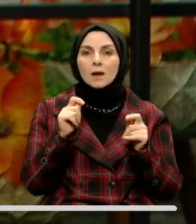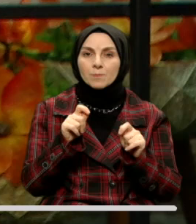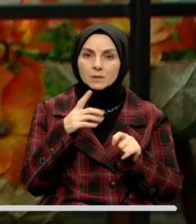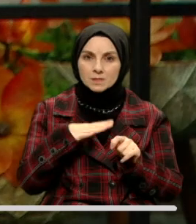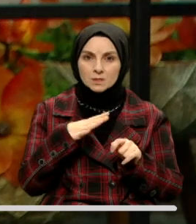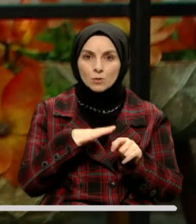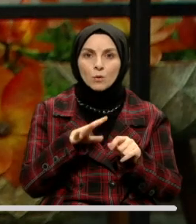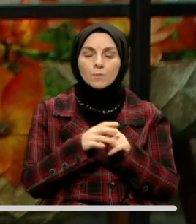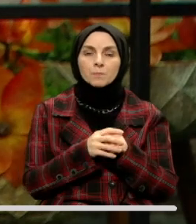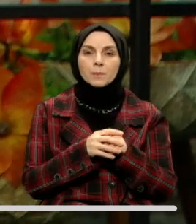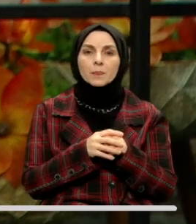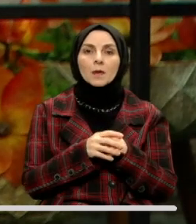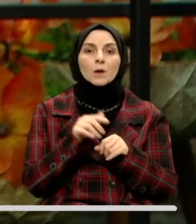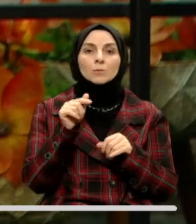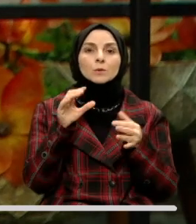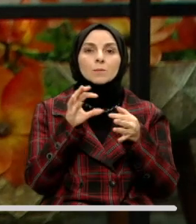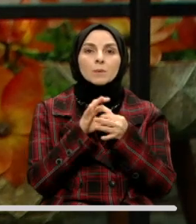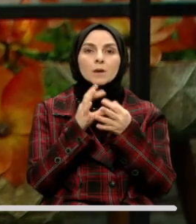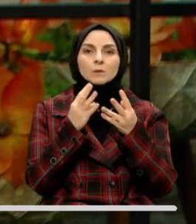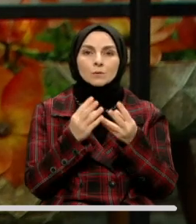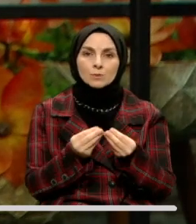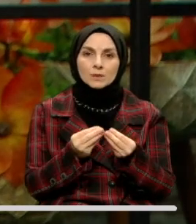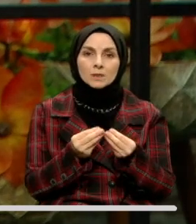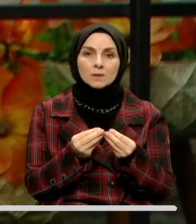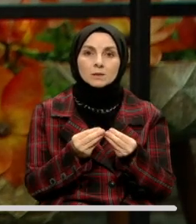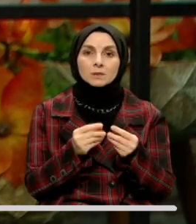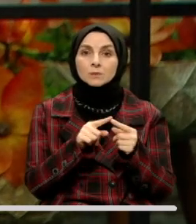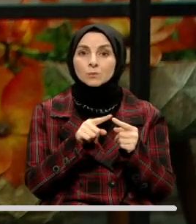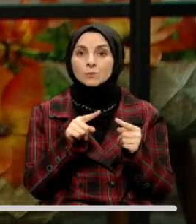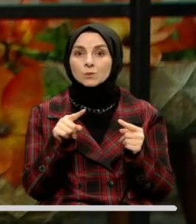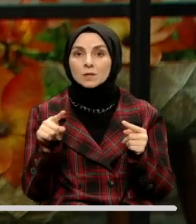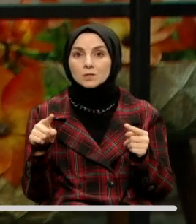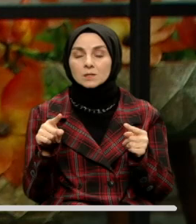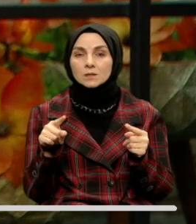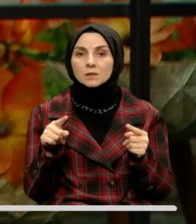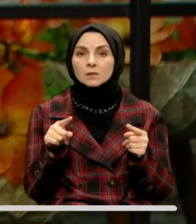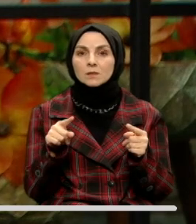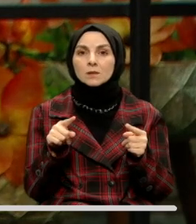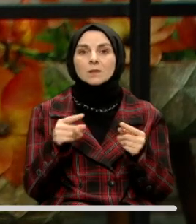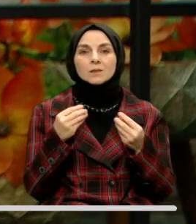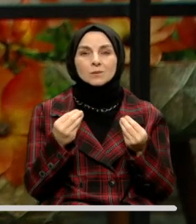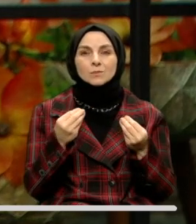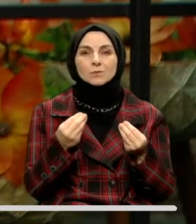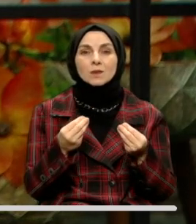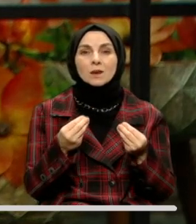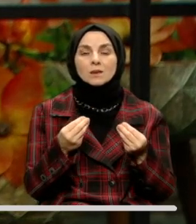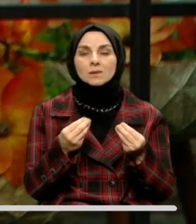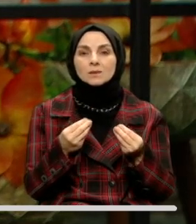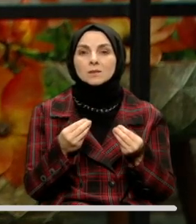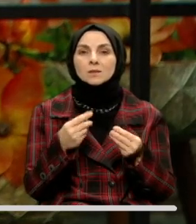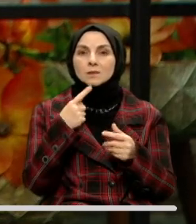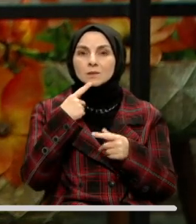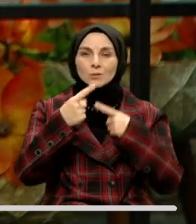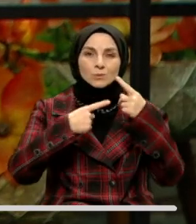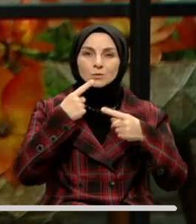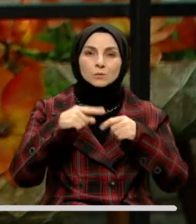istiyor. Bununla ilgili süreçleri güzel çerçevelediğimizde çocuk